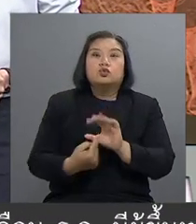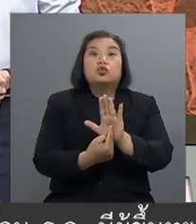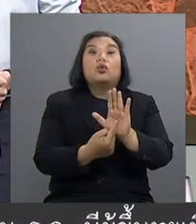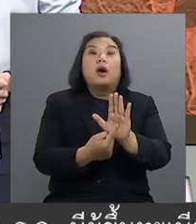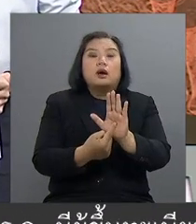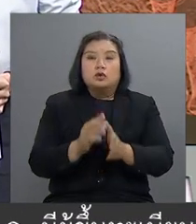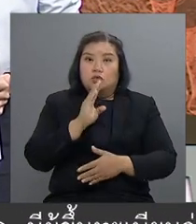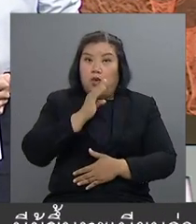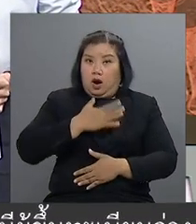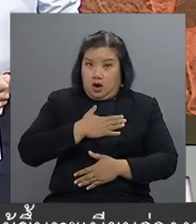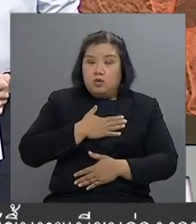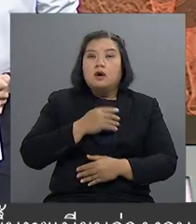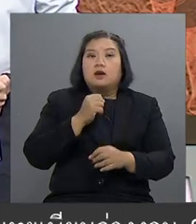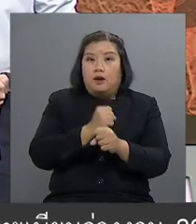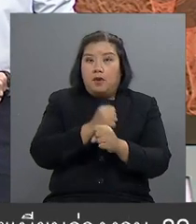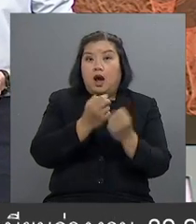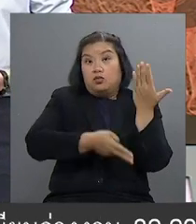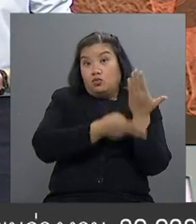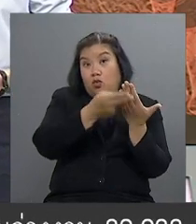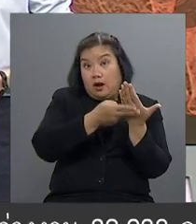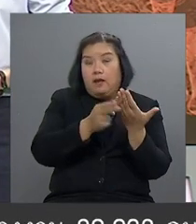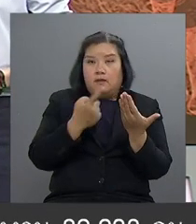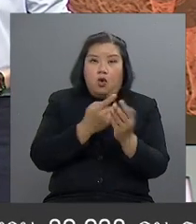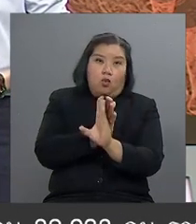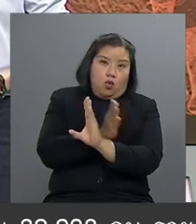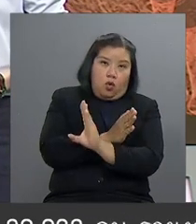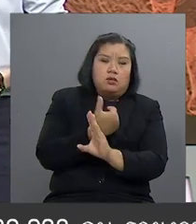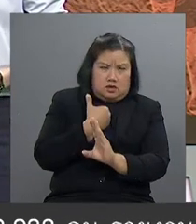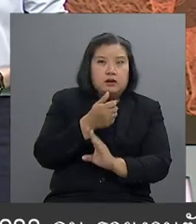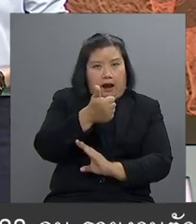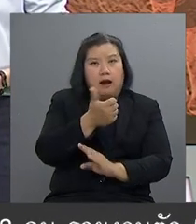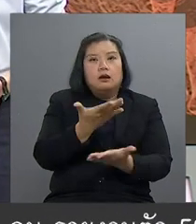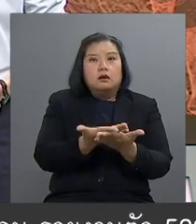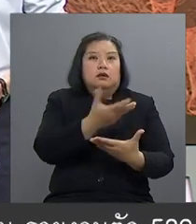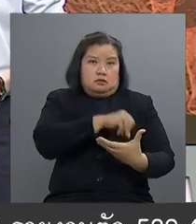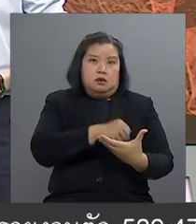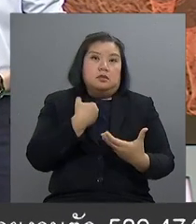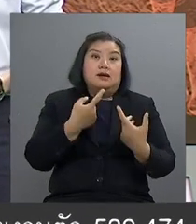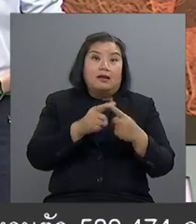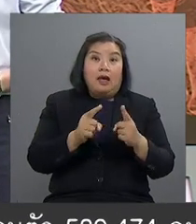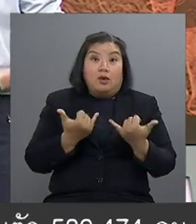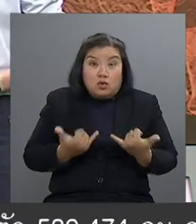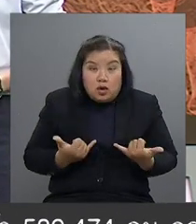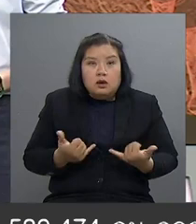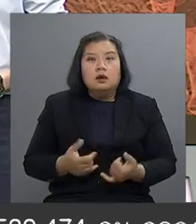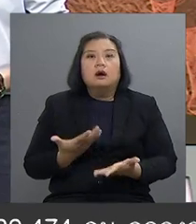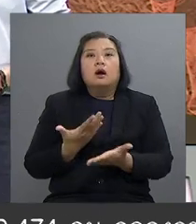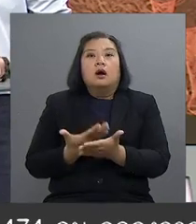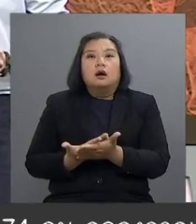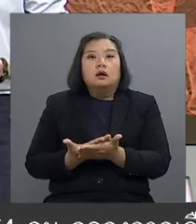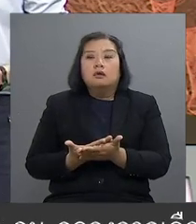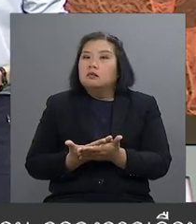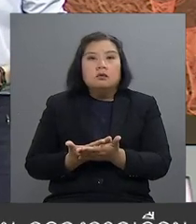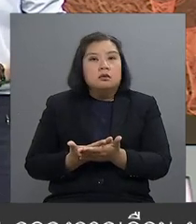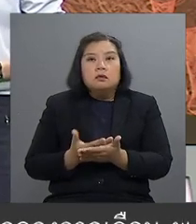ที่โรงแรมนั้นจริงก็ช่วงที่ผ่านมาก็เริ่มกลับมามีรายได้แล้ววันดีคืนดีรายได้หายไปทำรไม่ไหวล่ะ